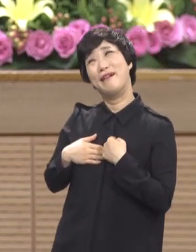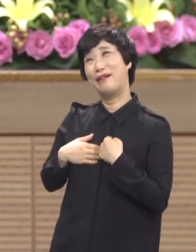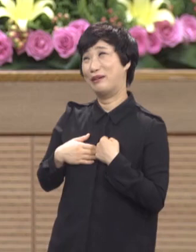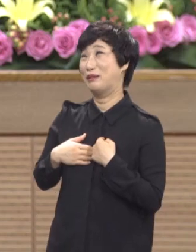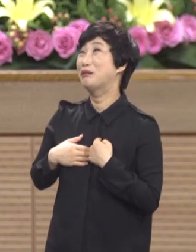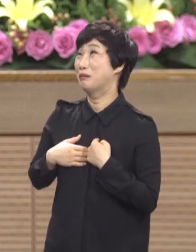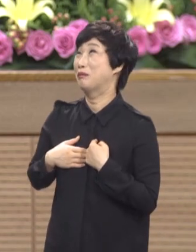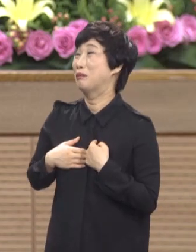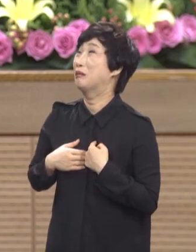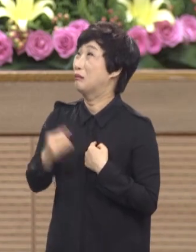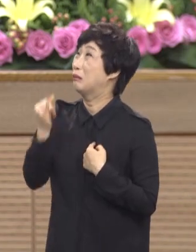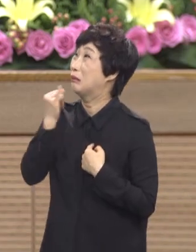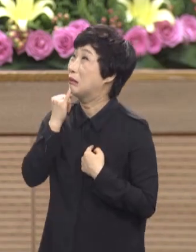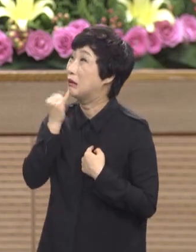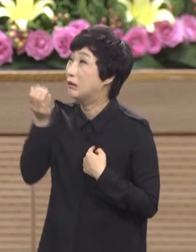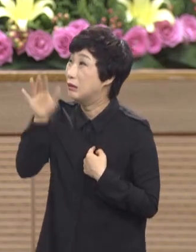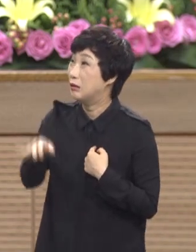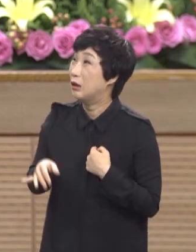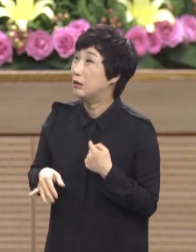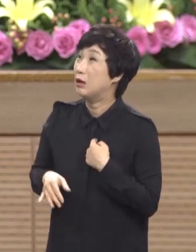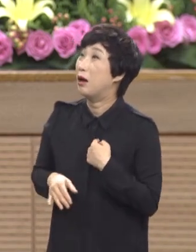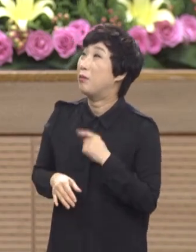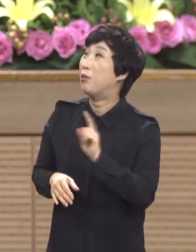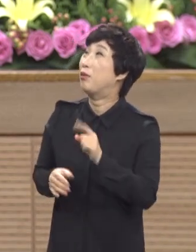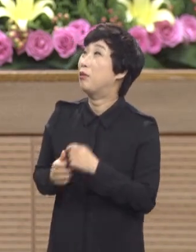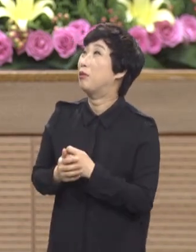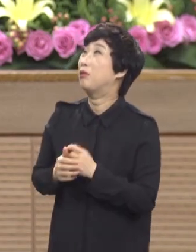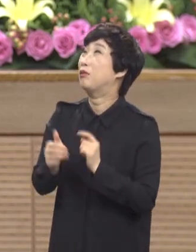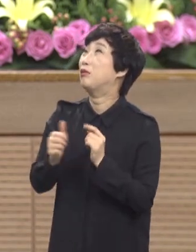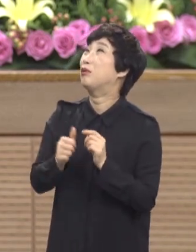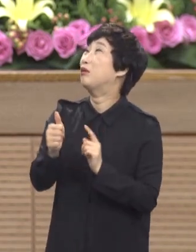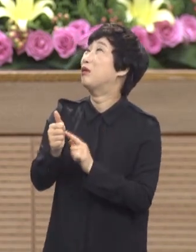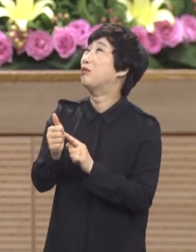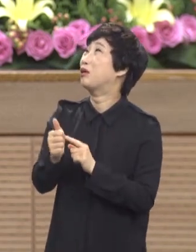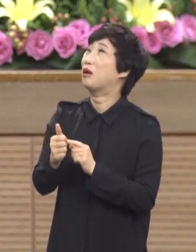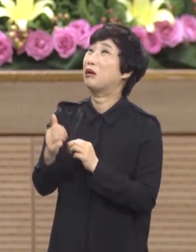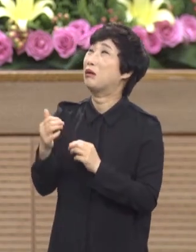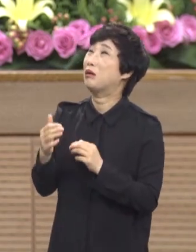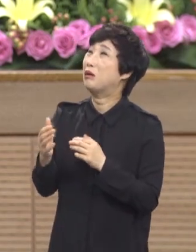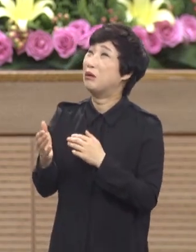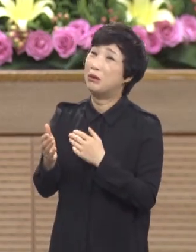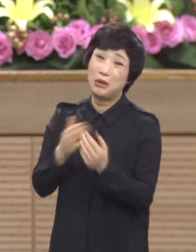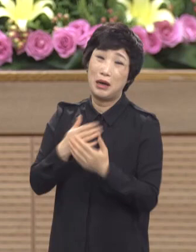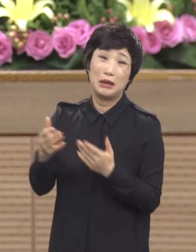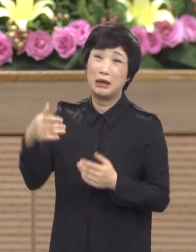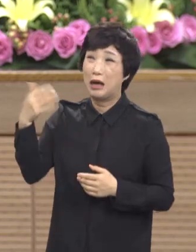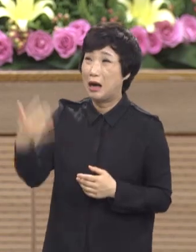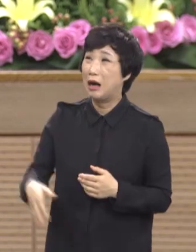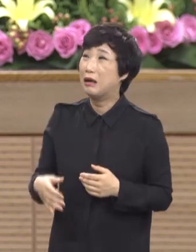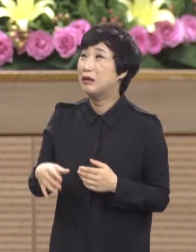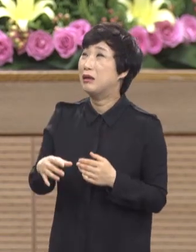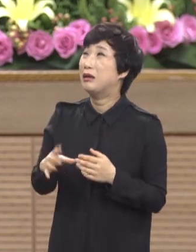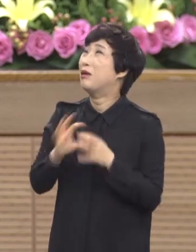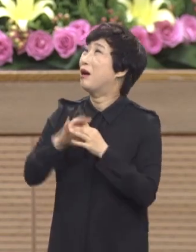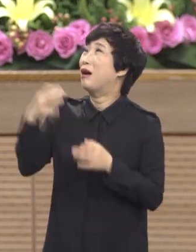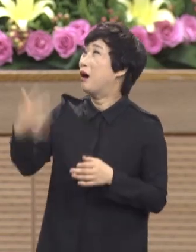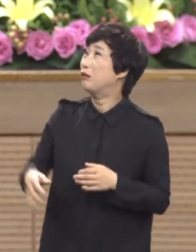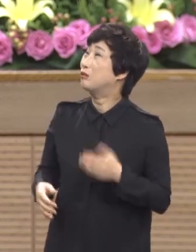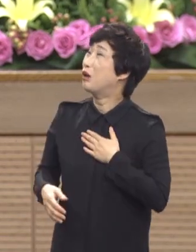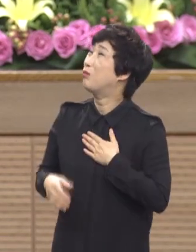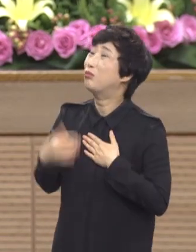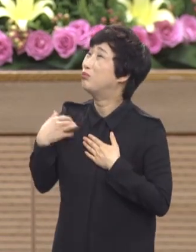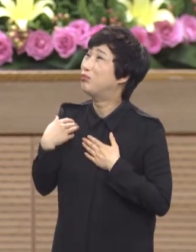그랬으면 좋겠는데 내가 사내를 모르거든요. 남자를 모르는데 어떻게 아기를 낳아요?